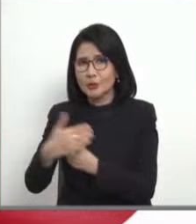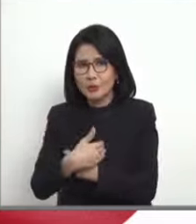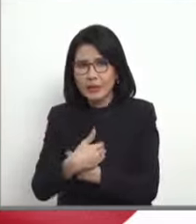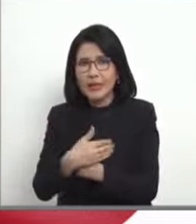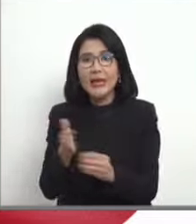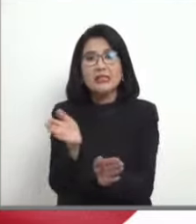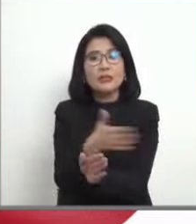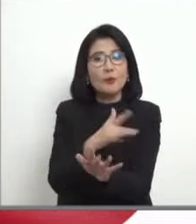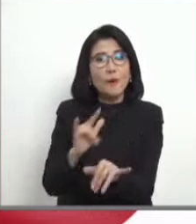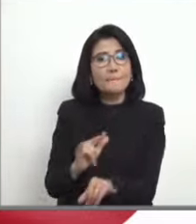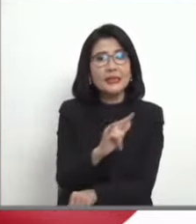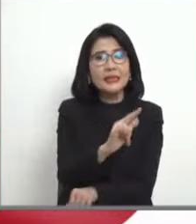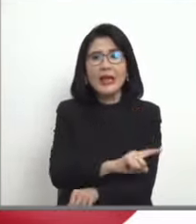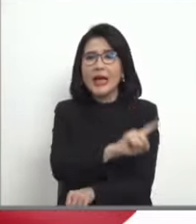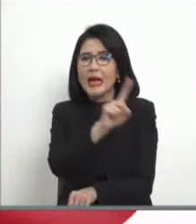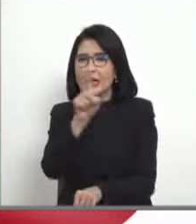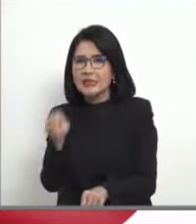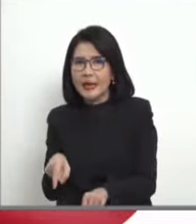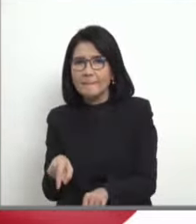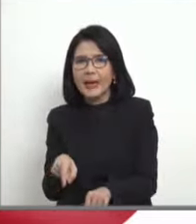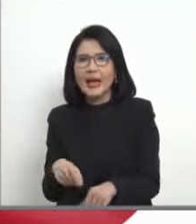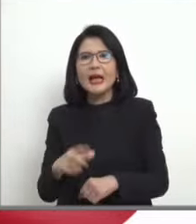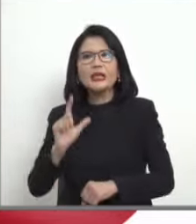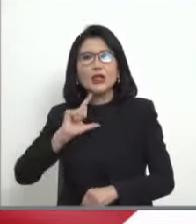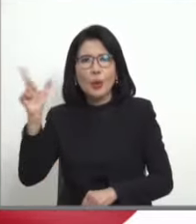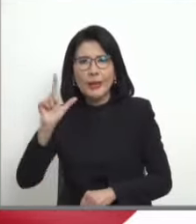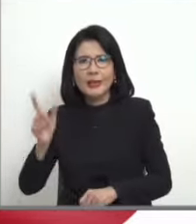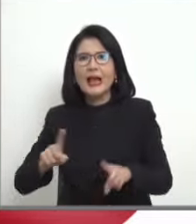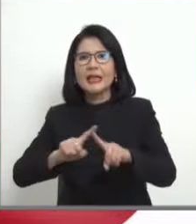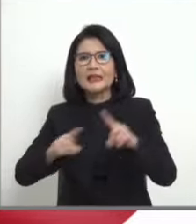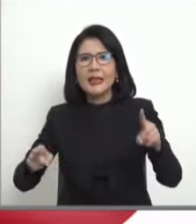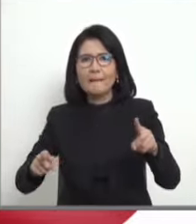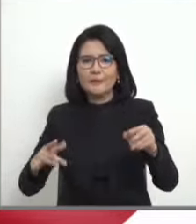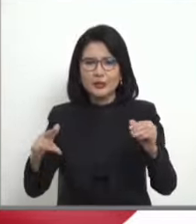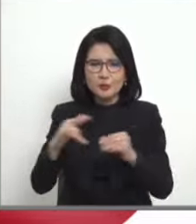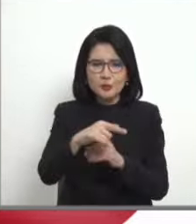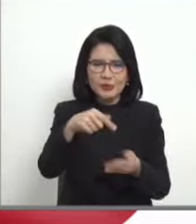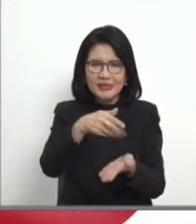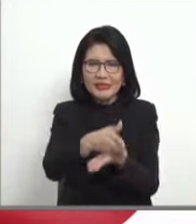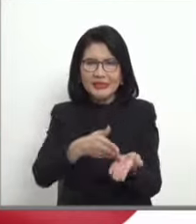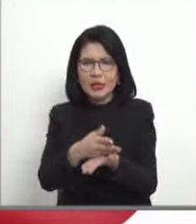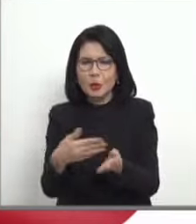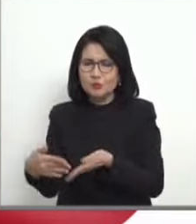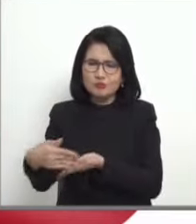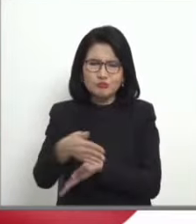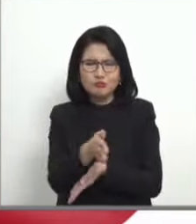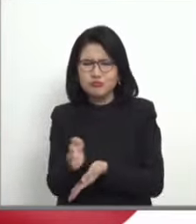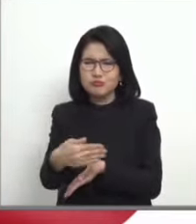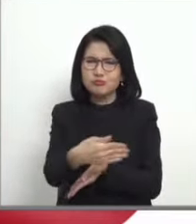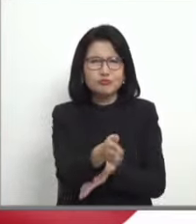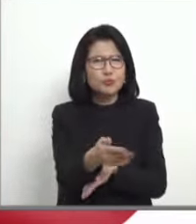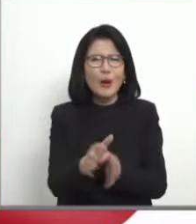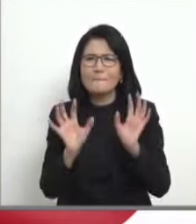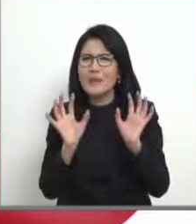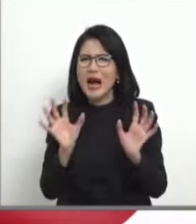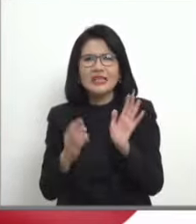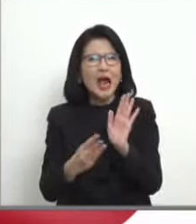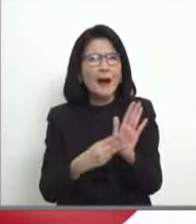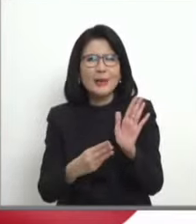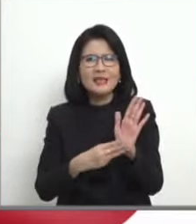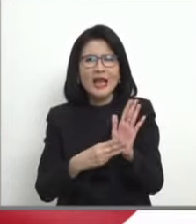keberangkatan sampai mereka berada di sana tapi di tengah itu banyak sekali lika-liku yang ketika kita berada di